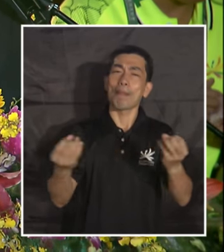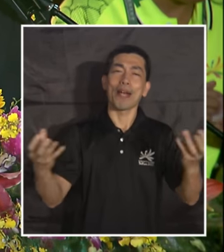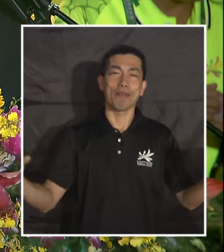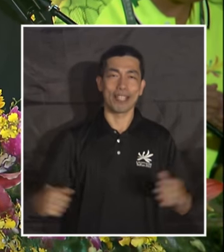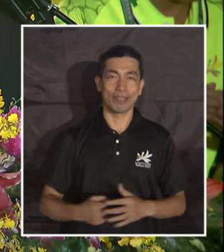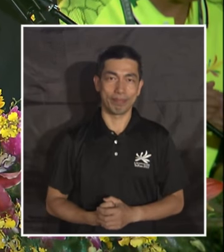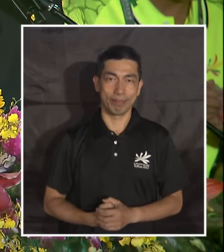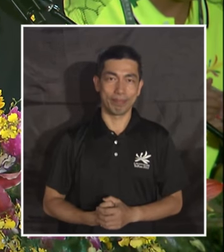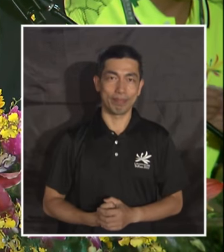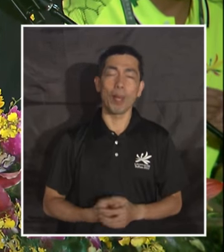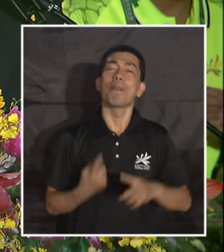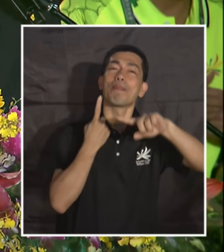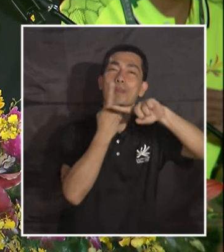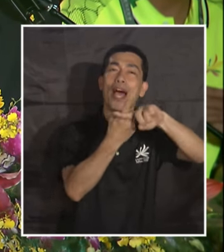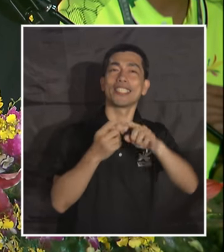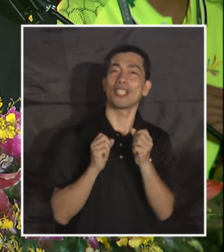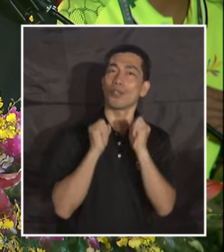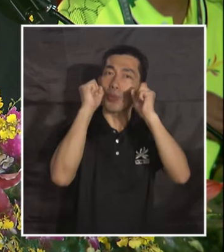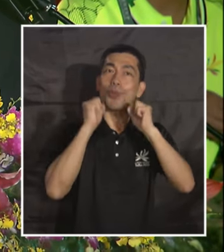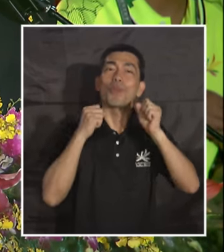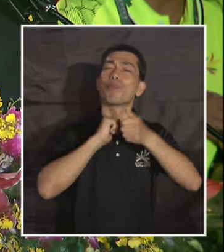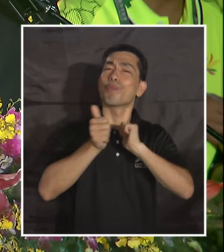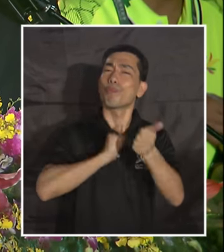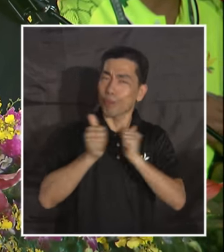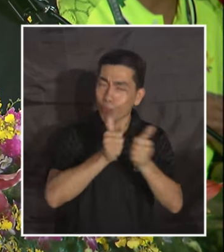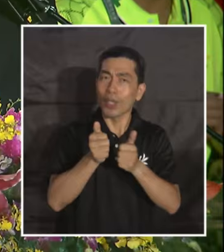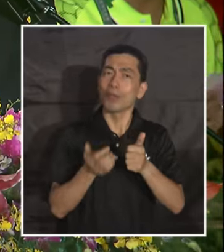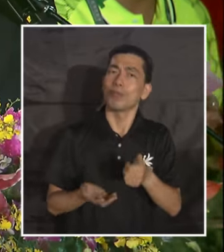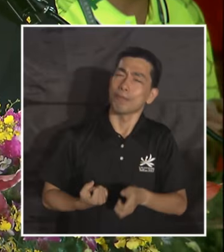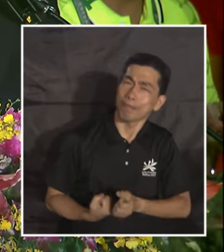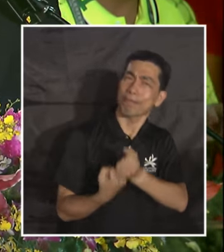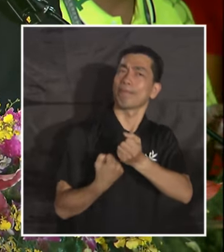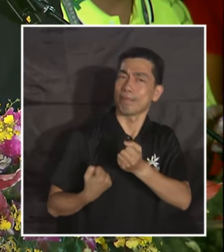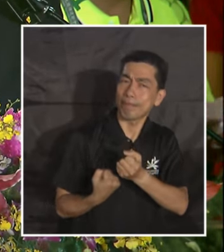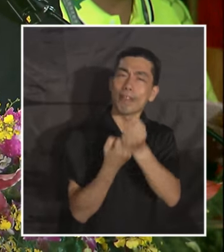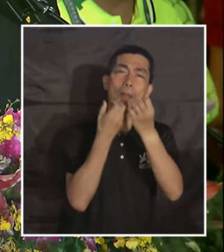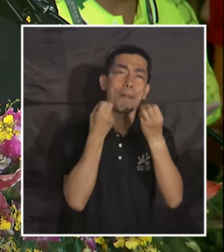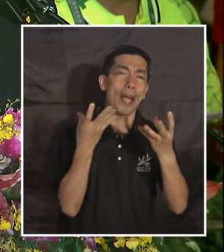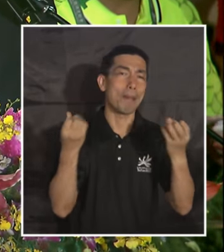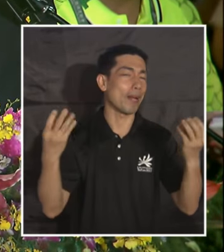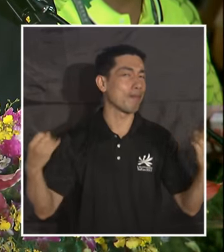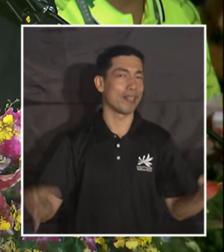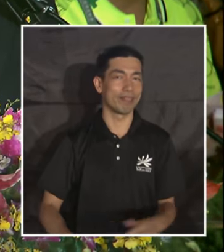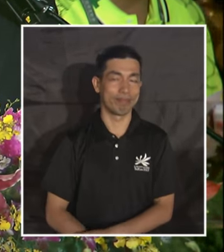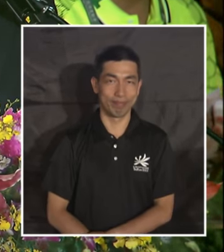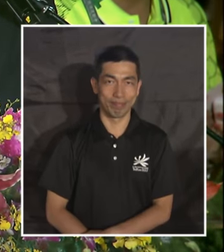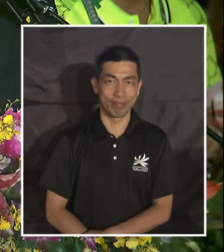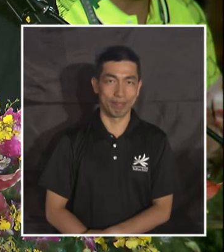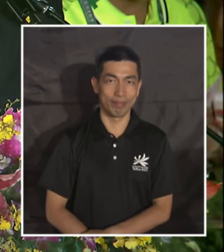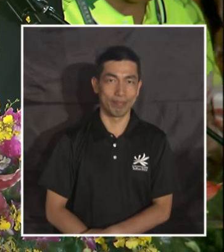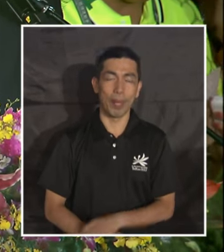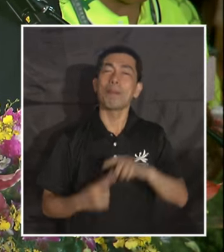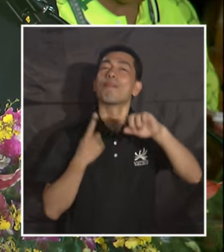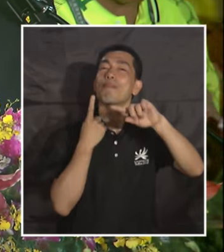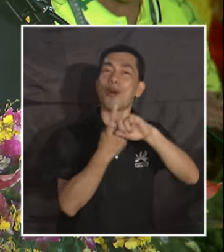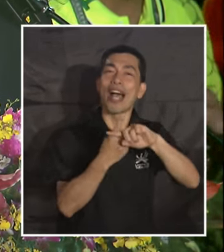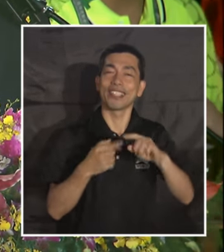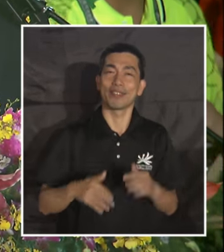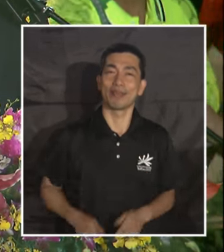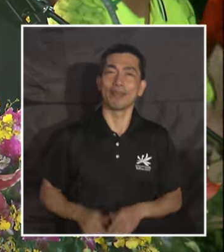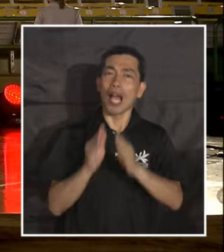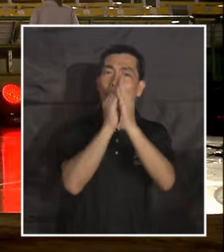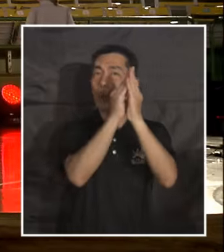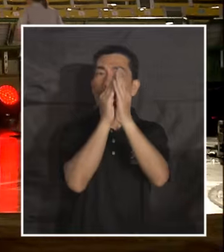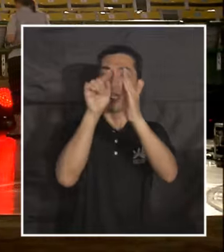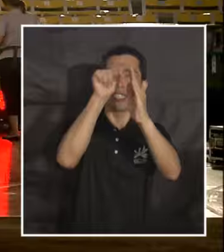余力。另外桃园的桃这个字呢，则为整体造型发想的来源，并融